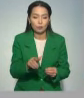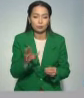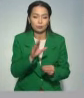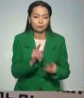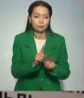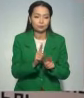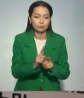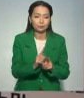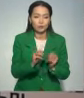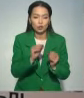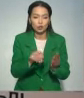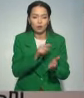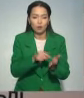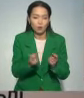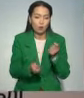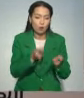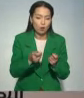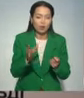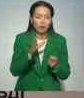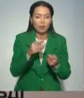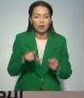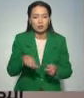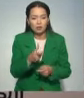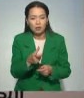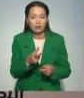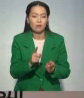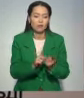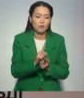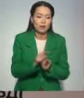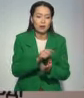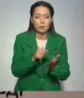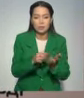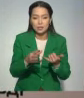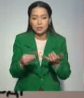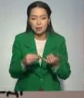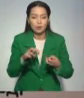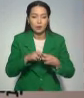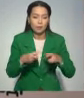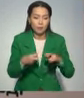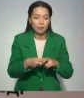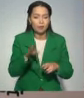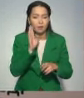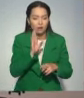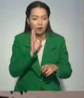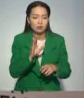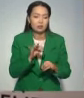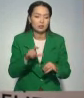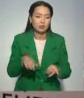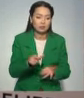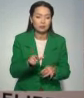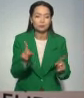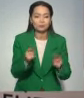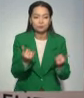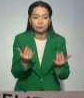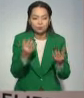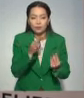подняли 10 тысяч вопросов все проблемы одаренных сел это земельные вопросы а также проблемы качества воды Света дорог которые в